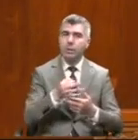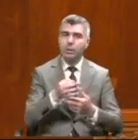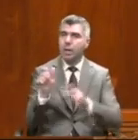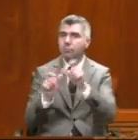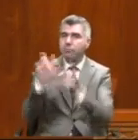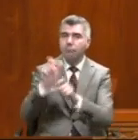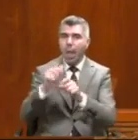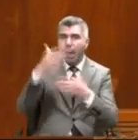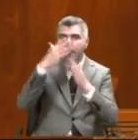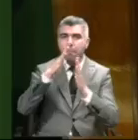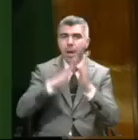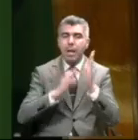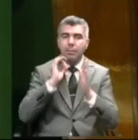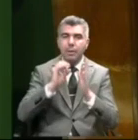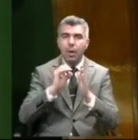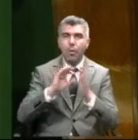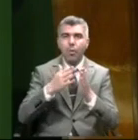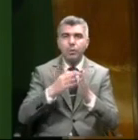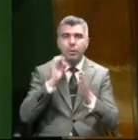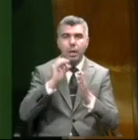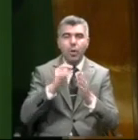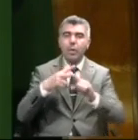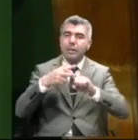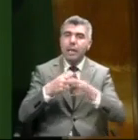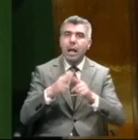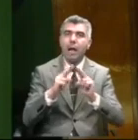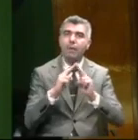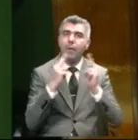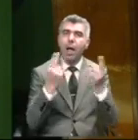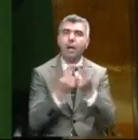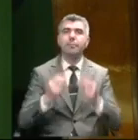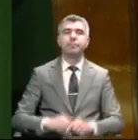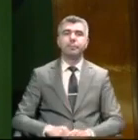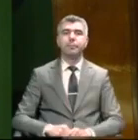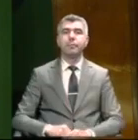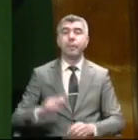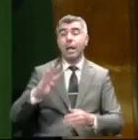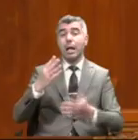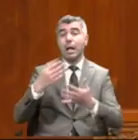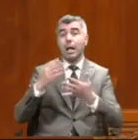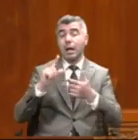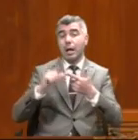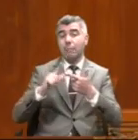احسن الكفاءات والصناعه على الاقل في العالم رابعا